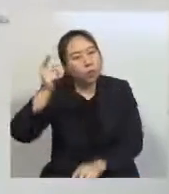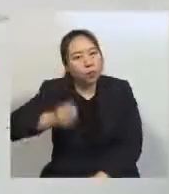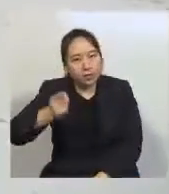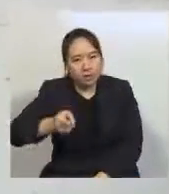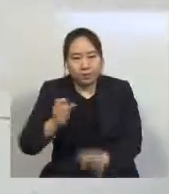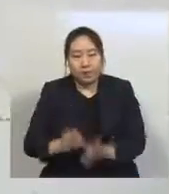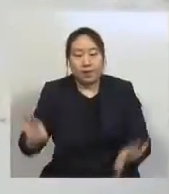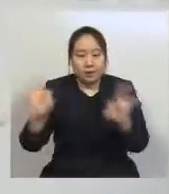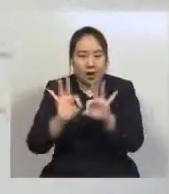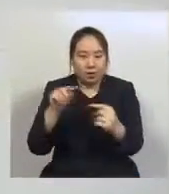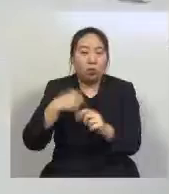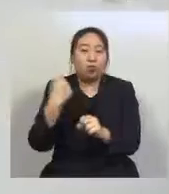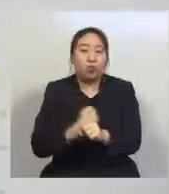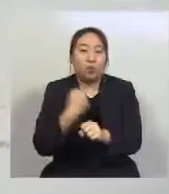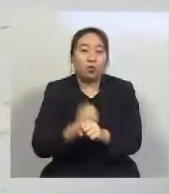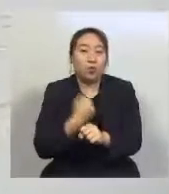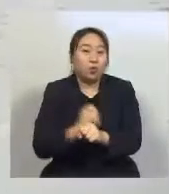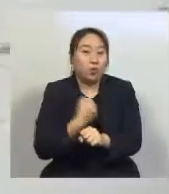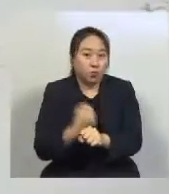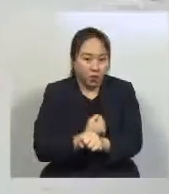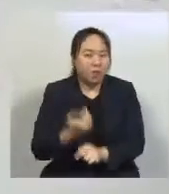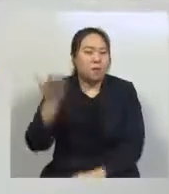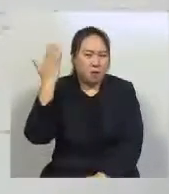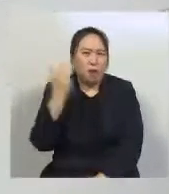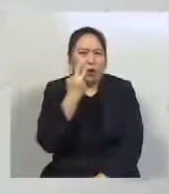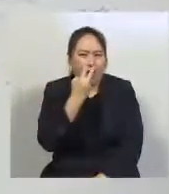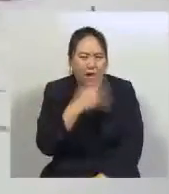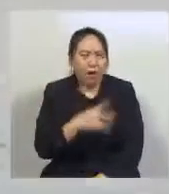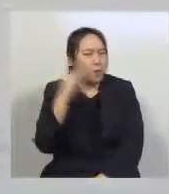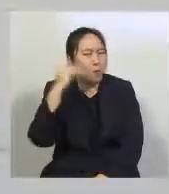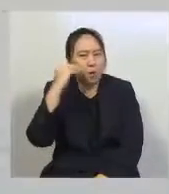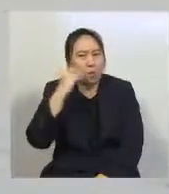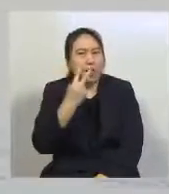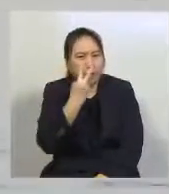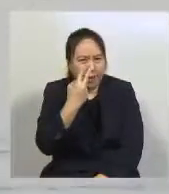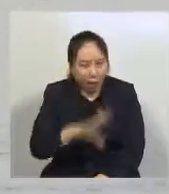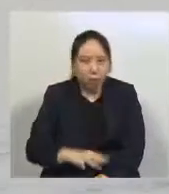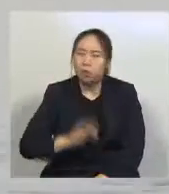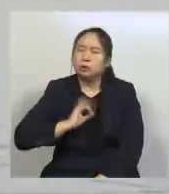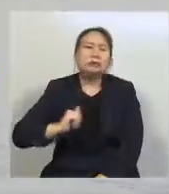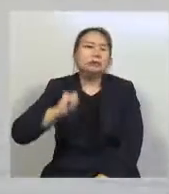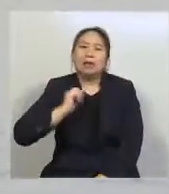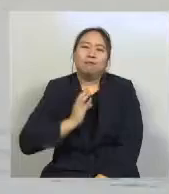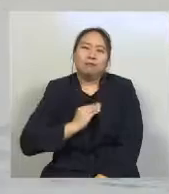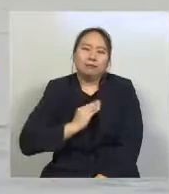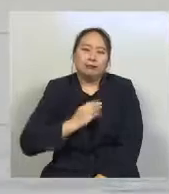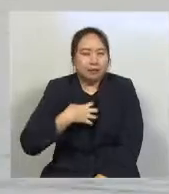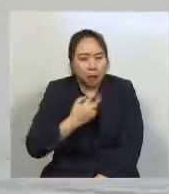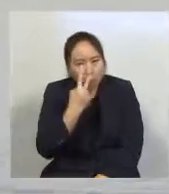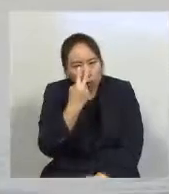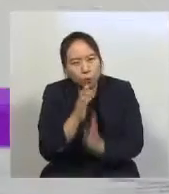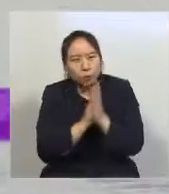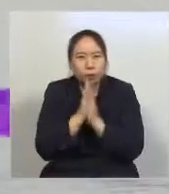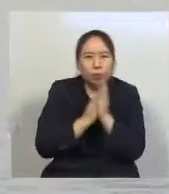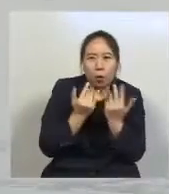งของการฝึกซ้อมย่อยและแม้ว่าจะเคยเห็นได้รับชมกันจนคุ้นชินก็ยังคงตื่นเต้นต้องการชมความงดงามของริ้วขบว